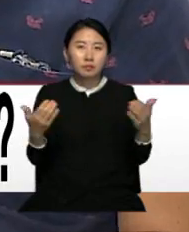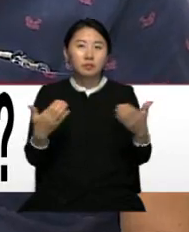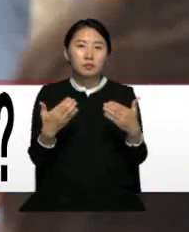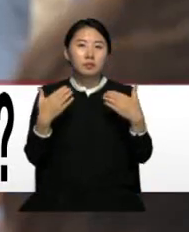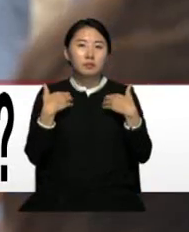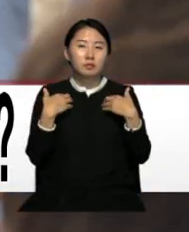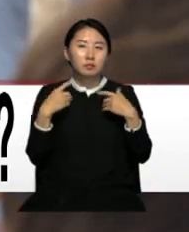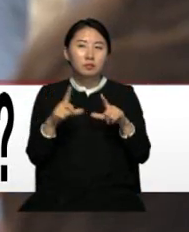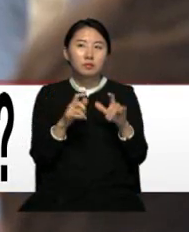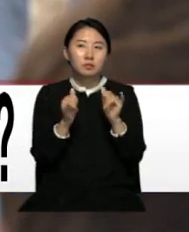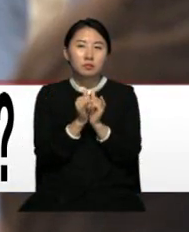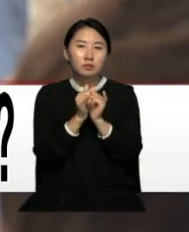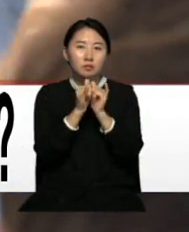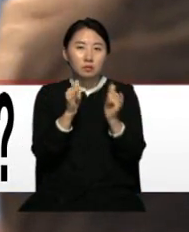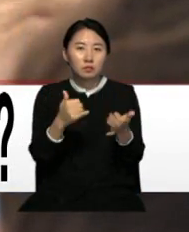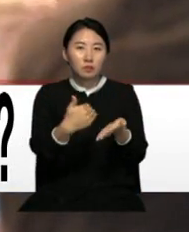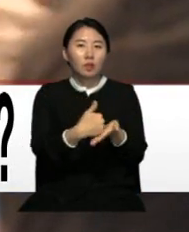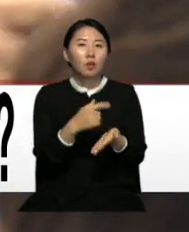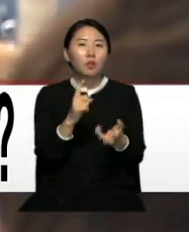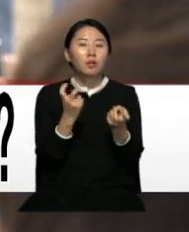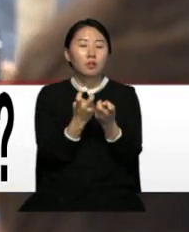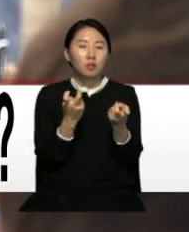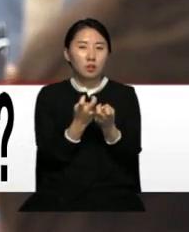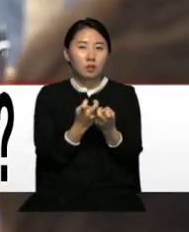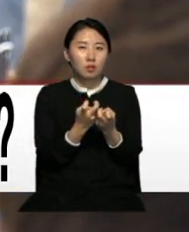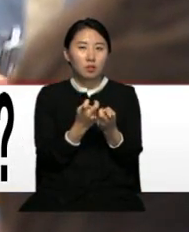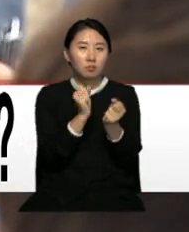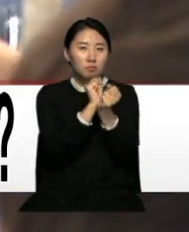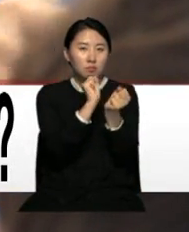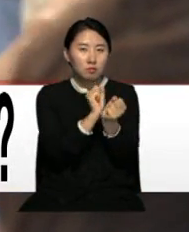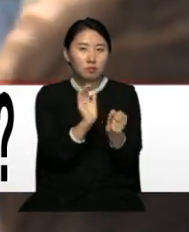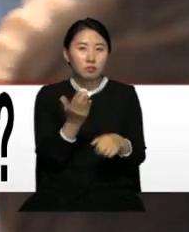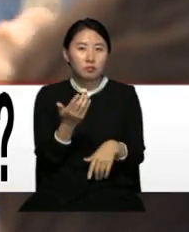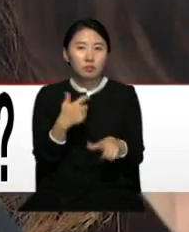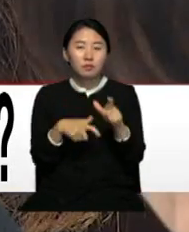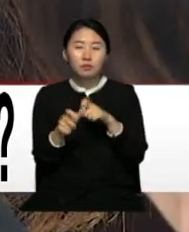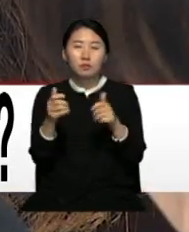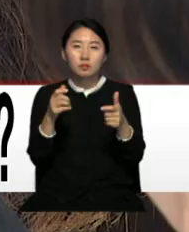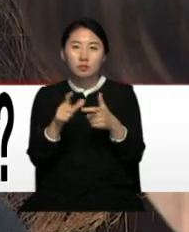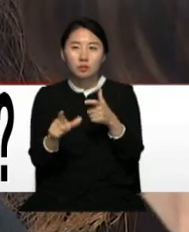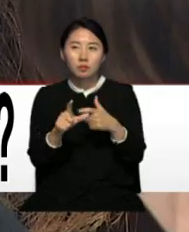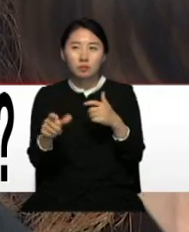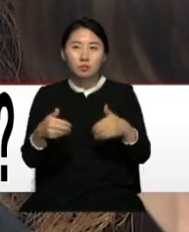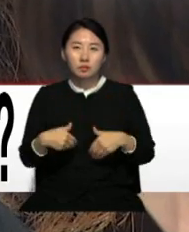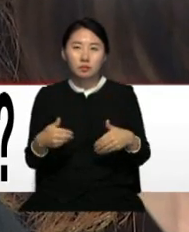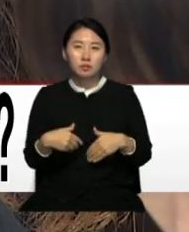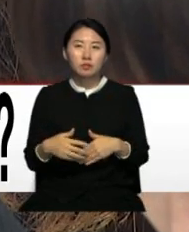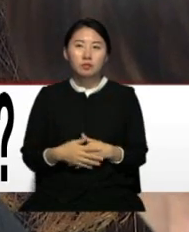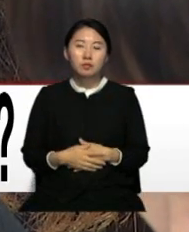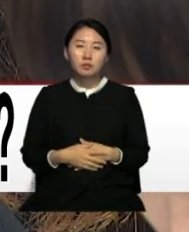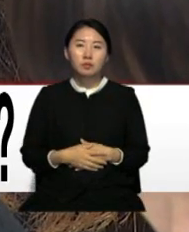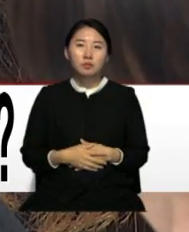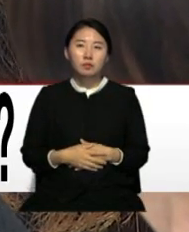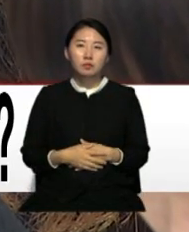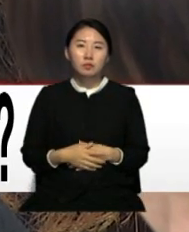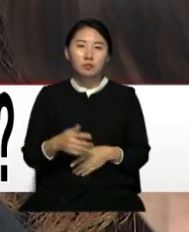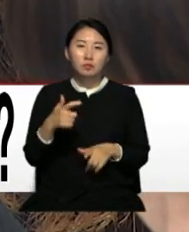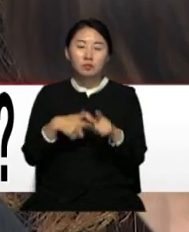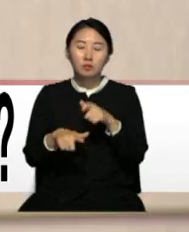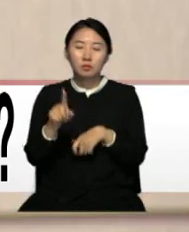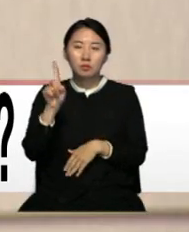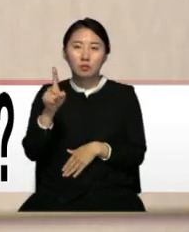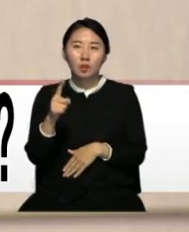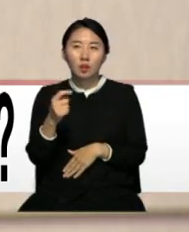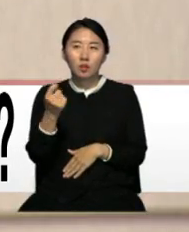서울 시민들의 의견을 어떻게 반영해 줄 건지 그런 부분에 대해서 좀 더 고민이 필요하다 이런 얘기고요. 또 한 가지 보면